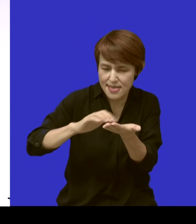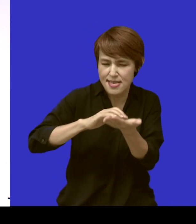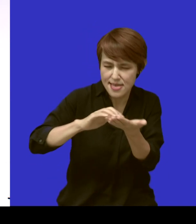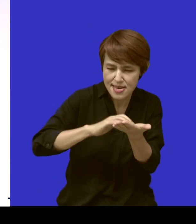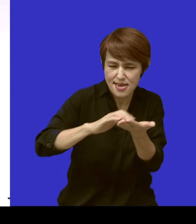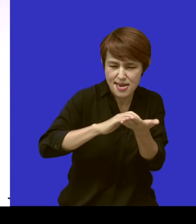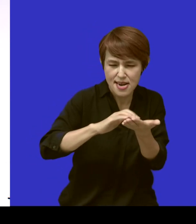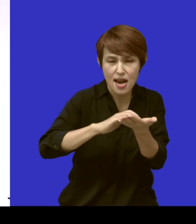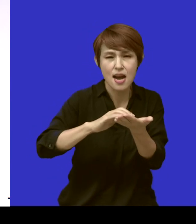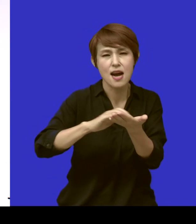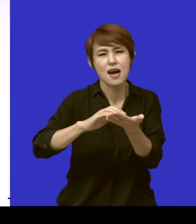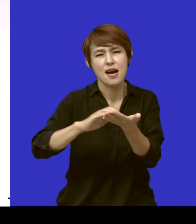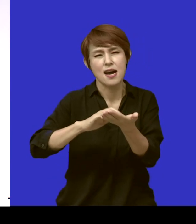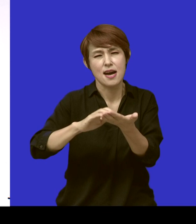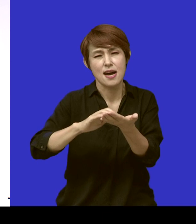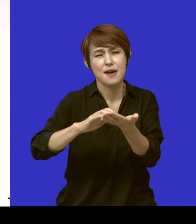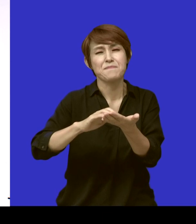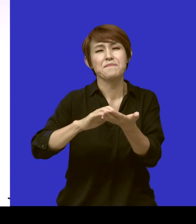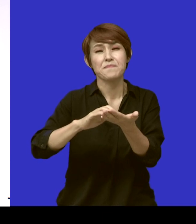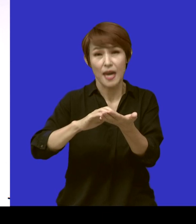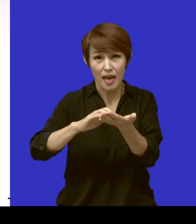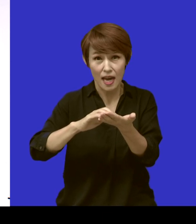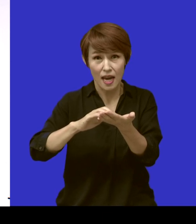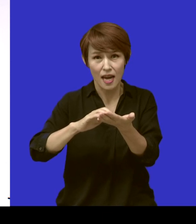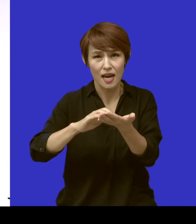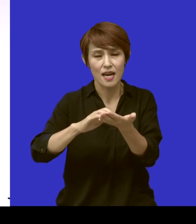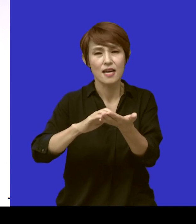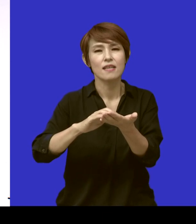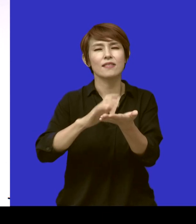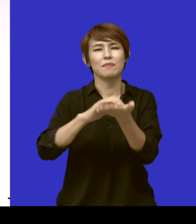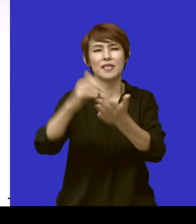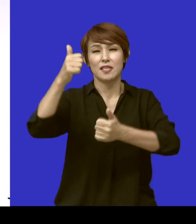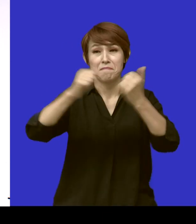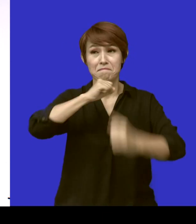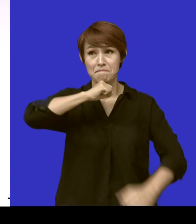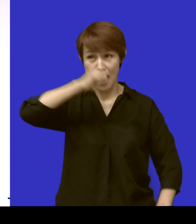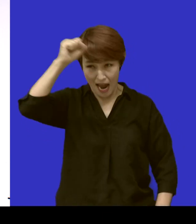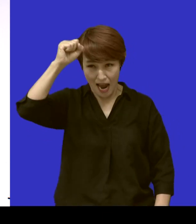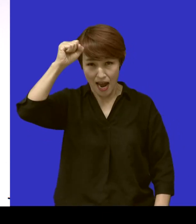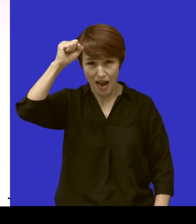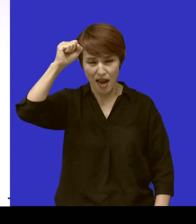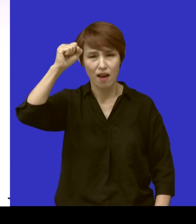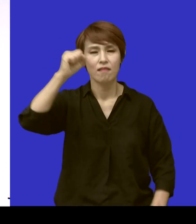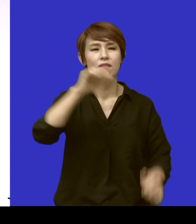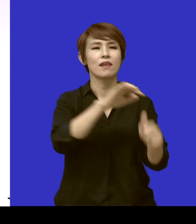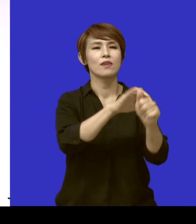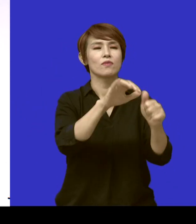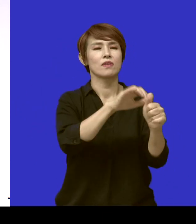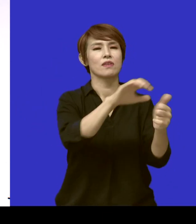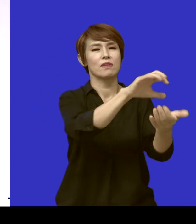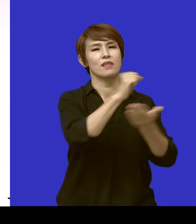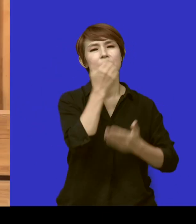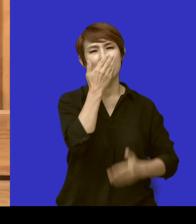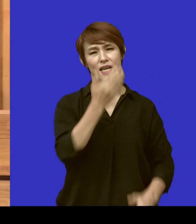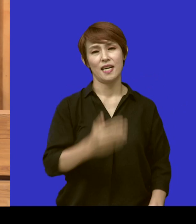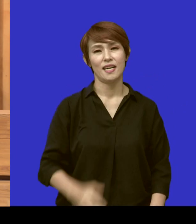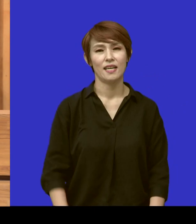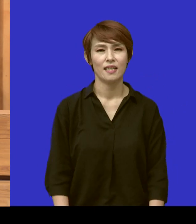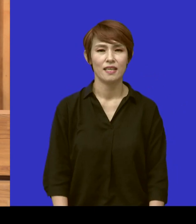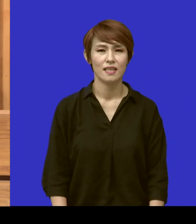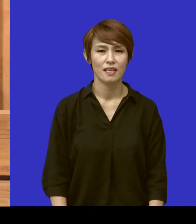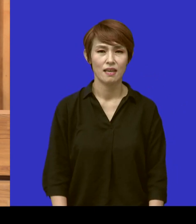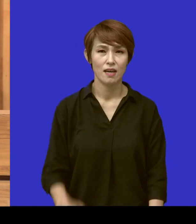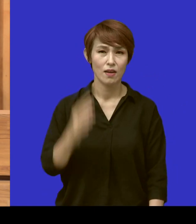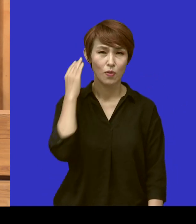연습하고 그렇게 연습해서 점자 시험에 합격해야 이 한 손해를 받을 수 있습니다. 예,